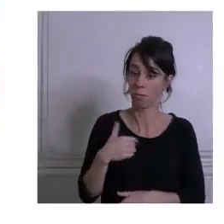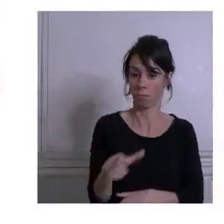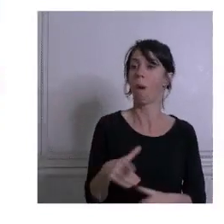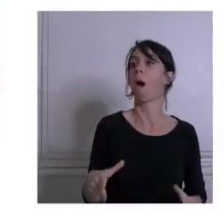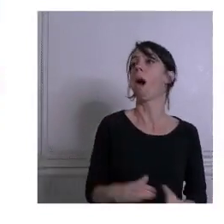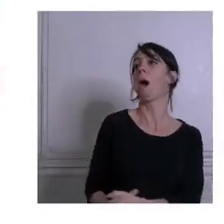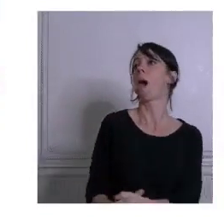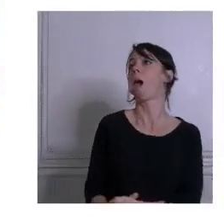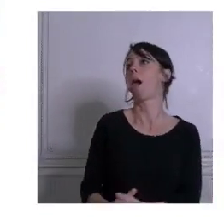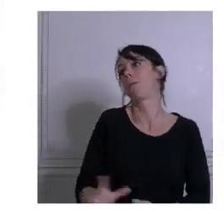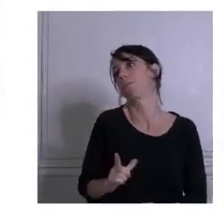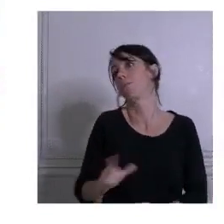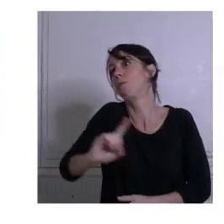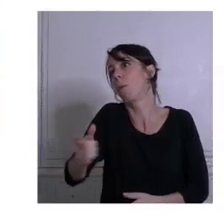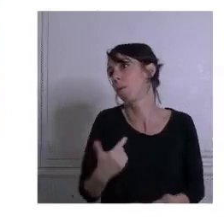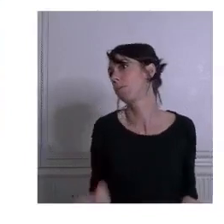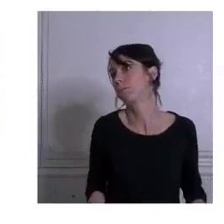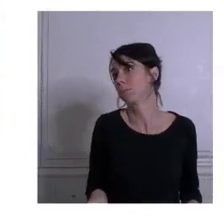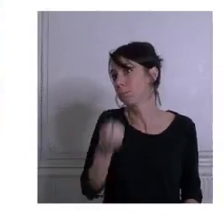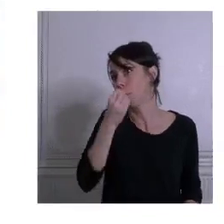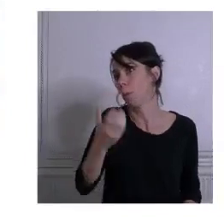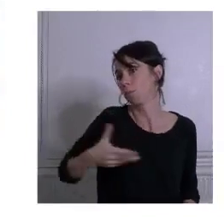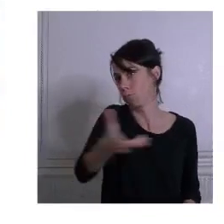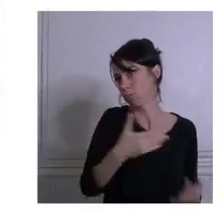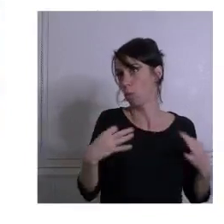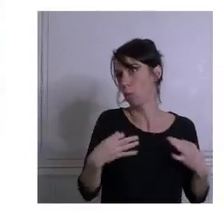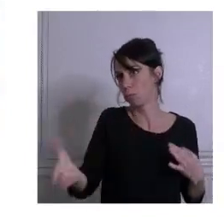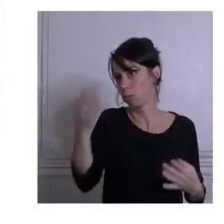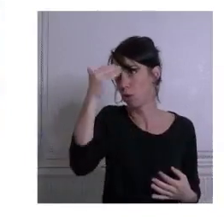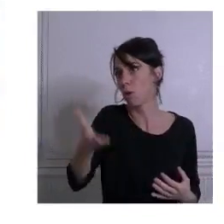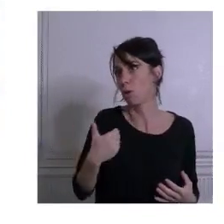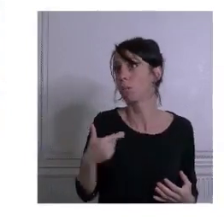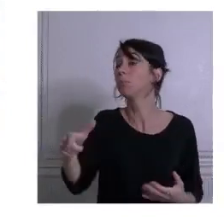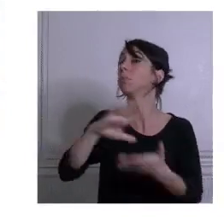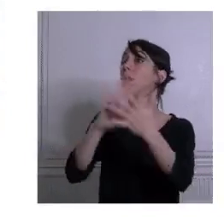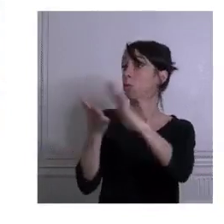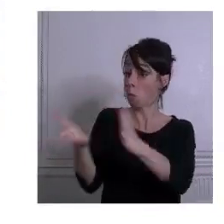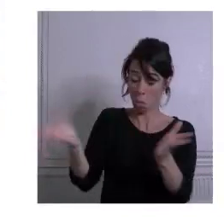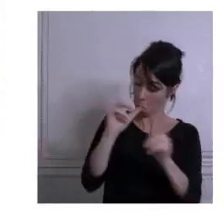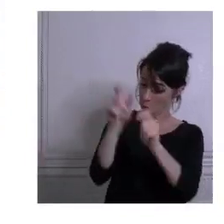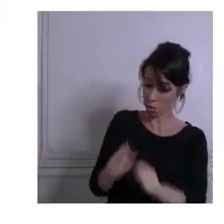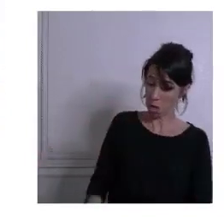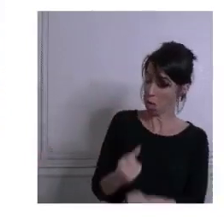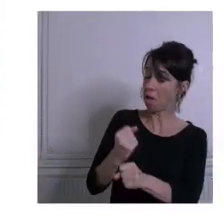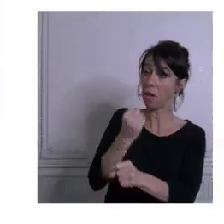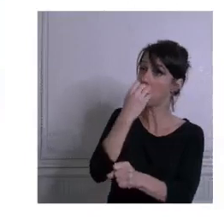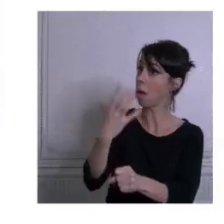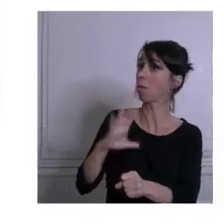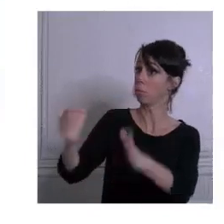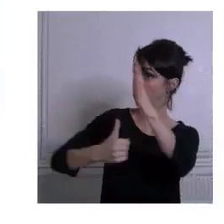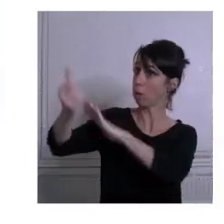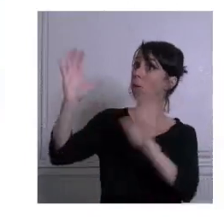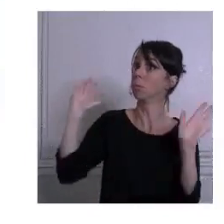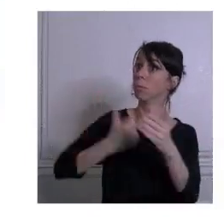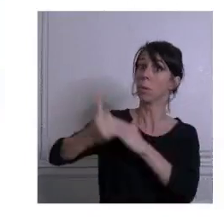peu. Moi, je voudrais pas qu'on nous passe sous silence. Je pense que la parenthèse actuelle permet de se rendre compte de l'authentique rôle du Parlement, beaucoup